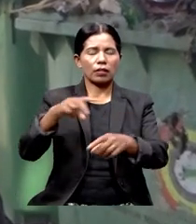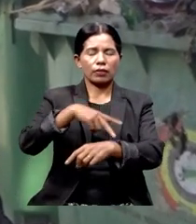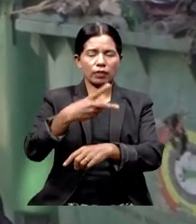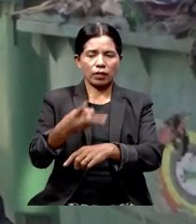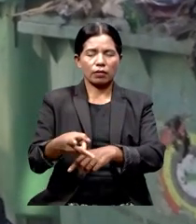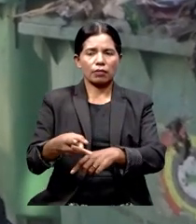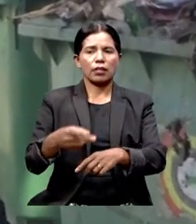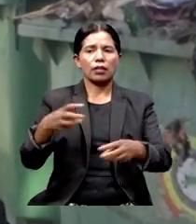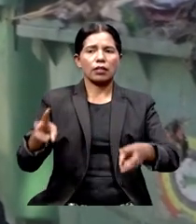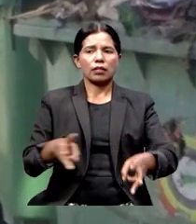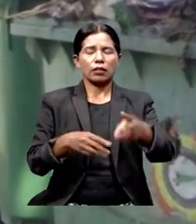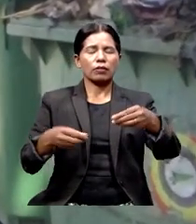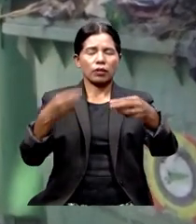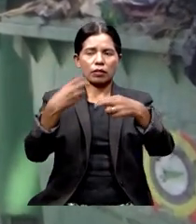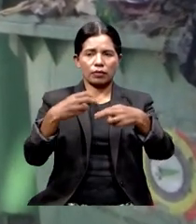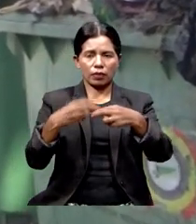ida ne forisku ko impak to ba